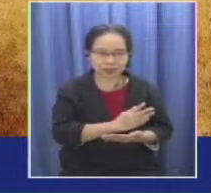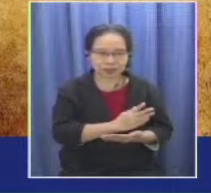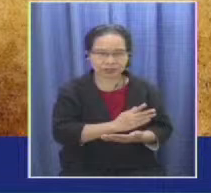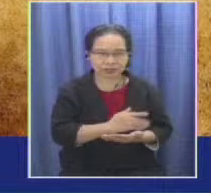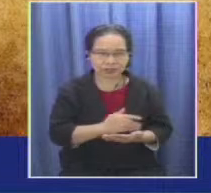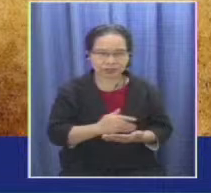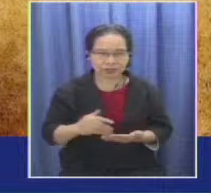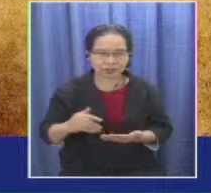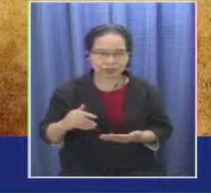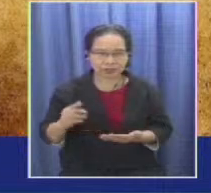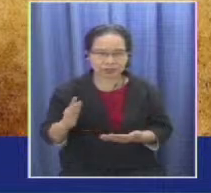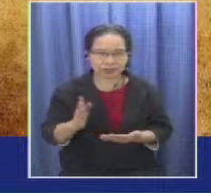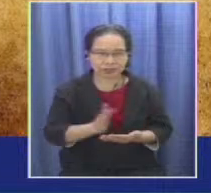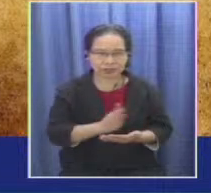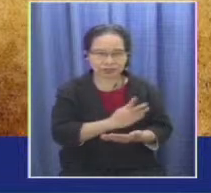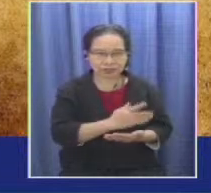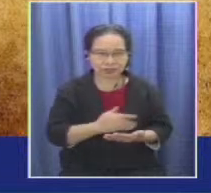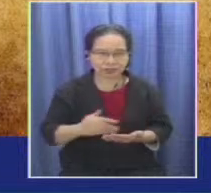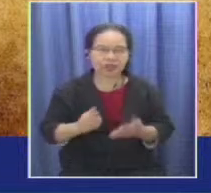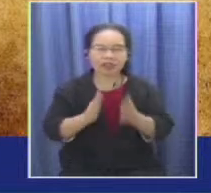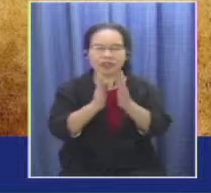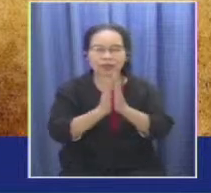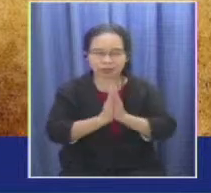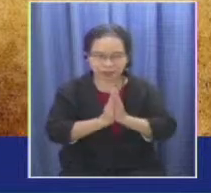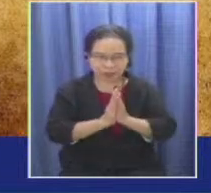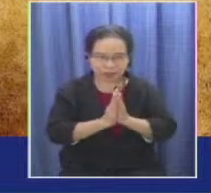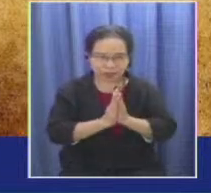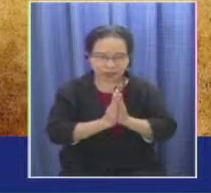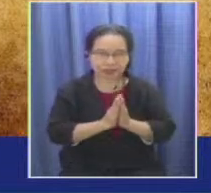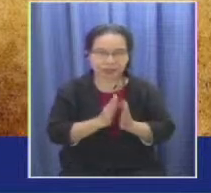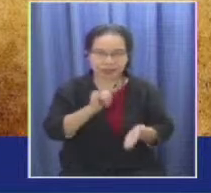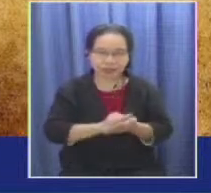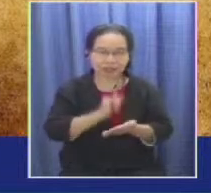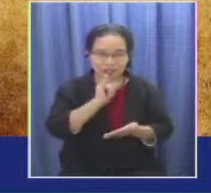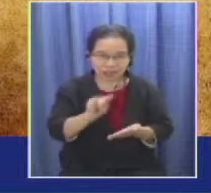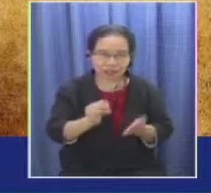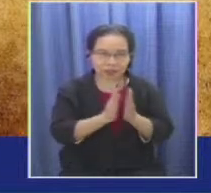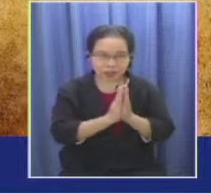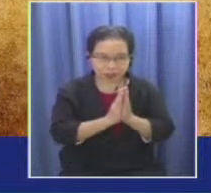Amen. Jesus. O, panalangin ba yan, mga kapatid?